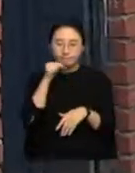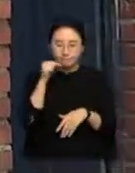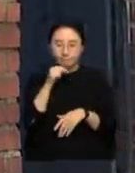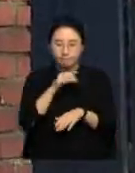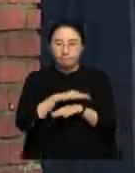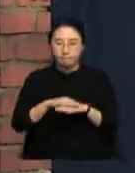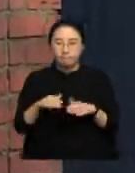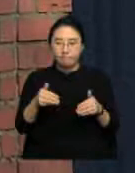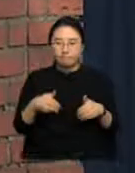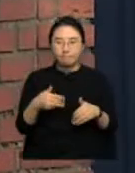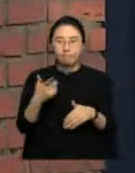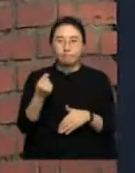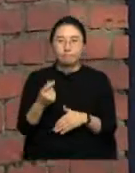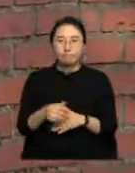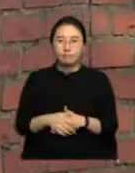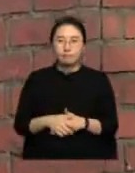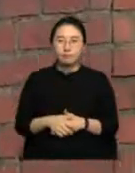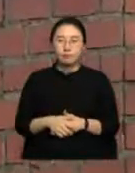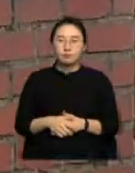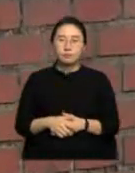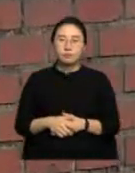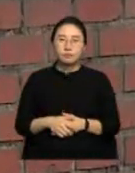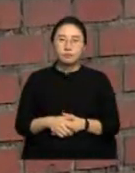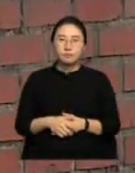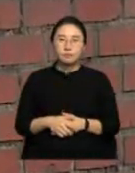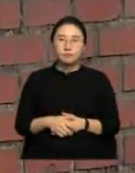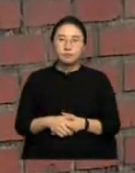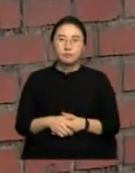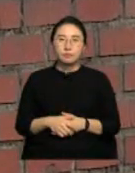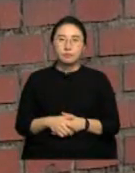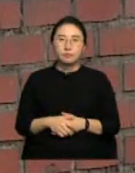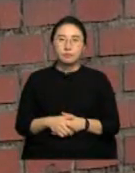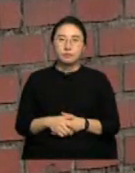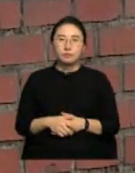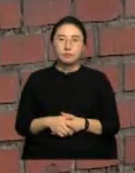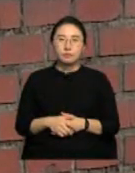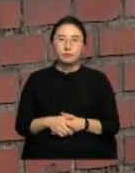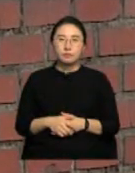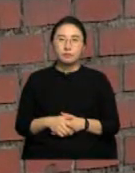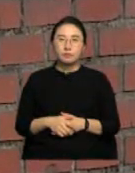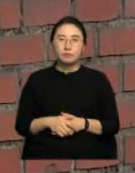정책 집행이 필요할 것으로 보입니다. 딜라이브 서울경기 케이블TV 박영찬입니다.